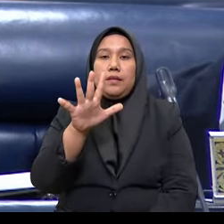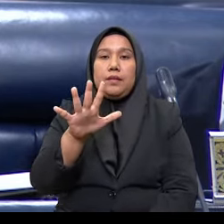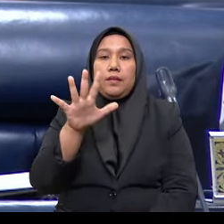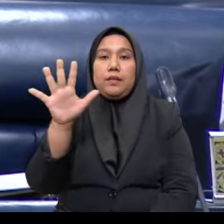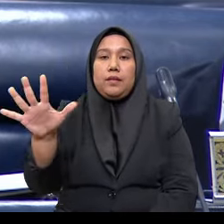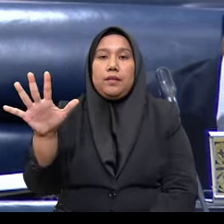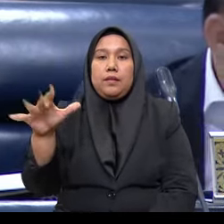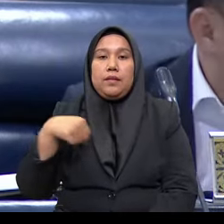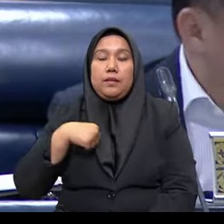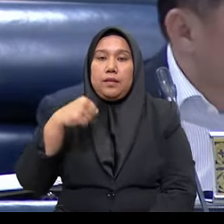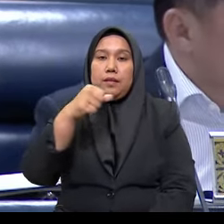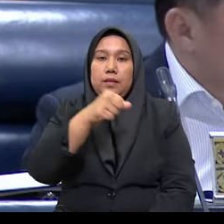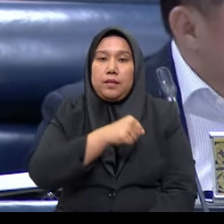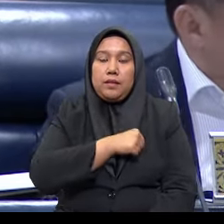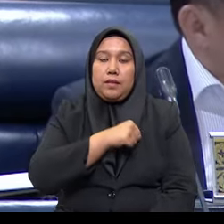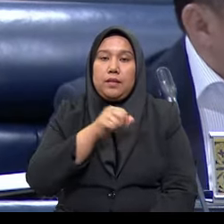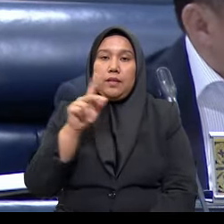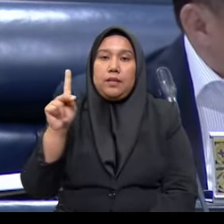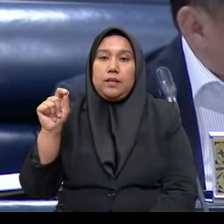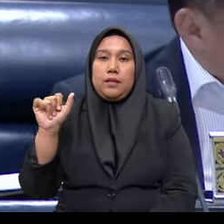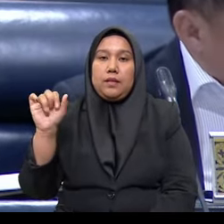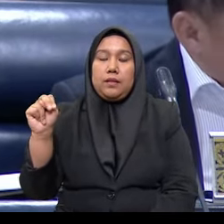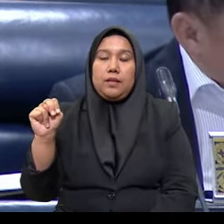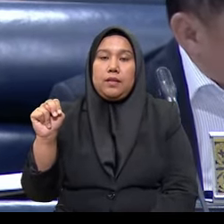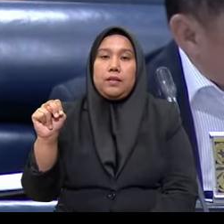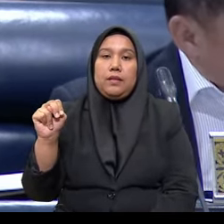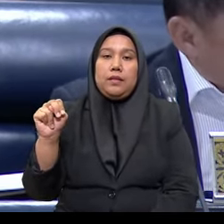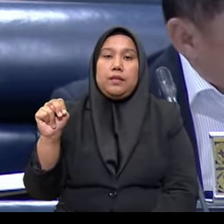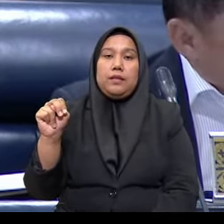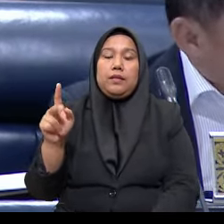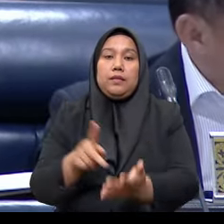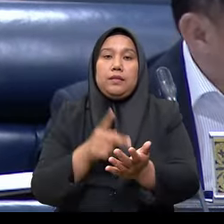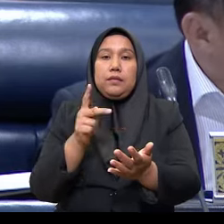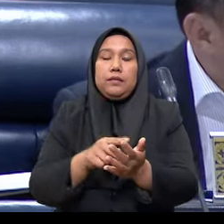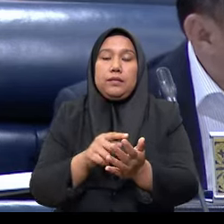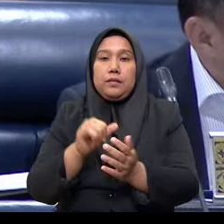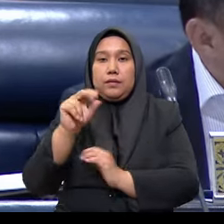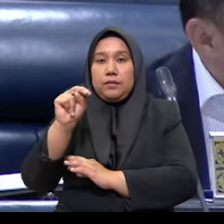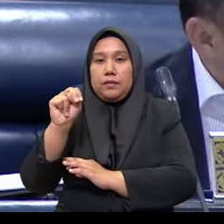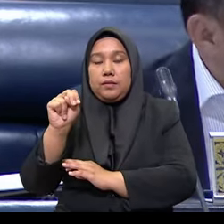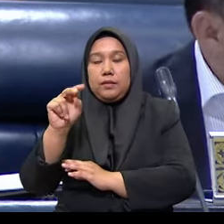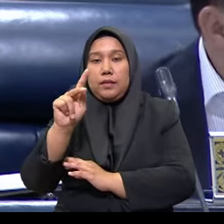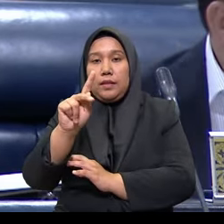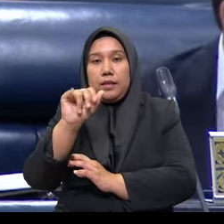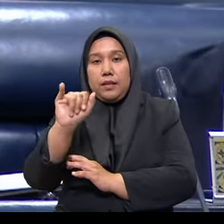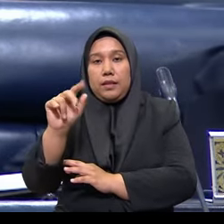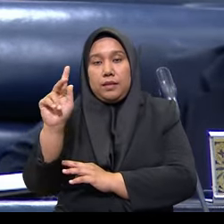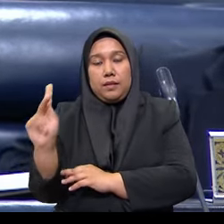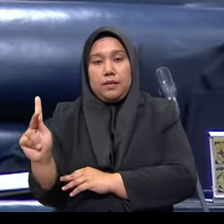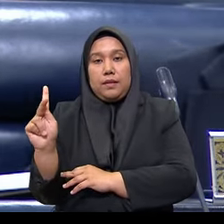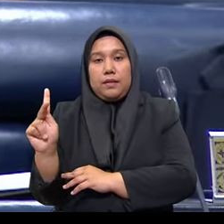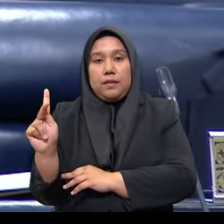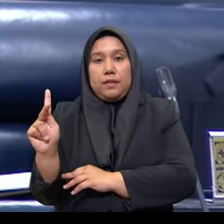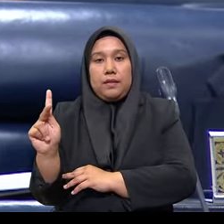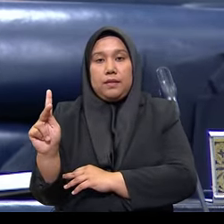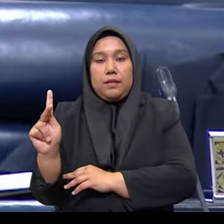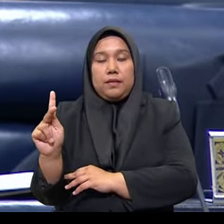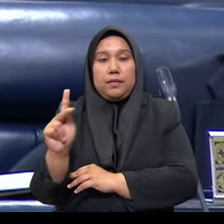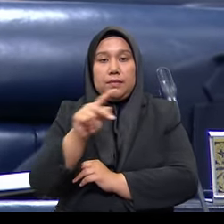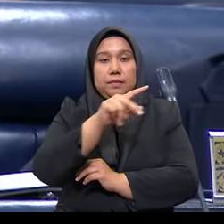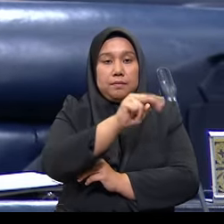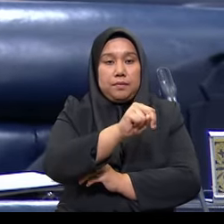155 ahli konsortium katalog induk kebangsaan KIK yang terdiri dari